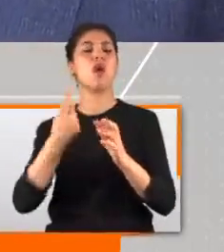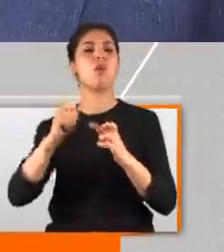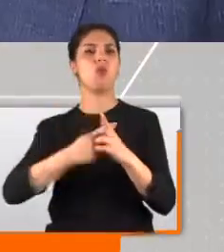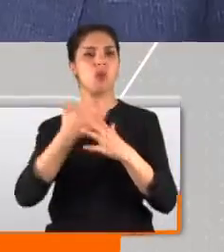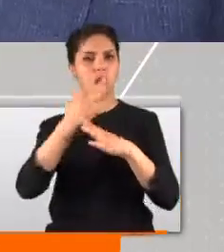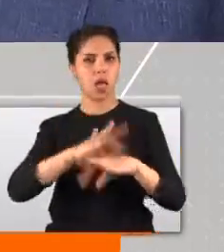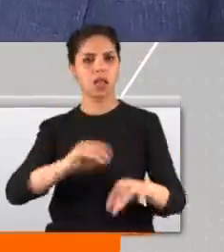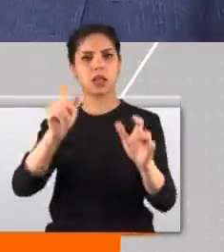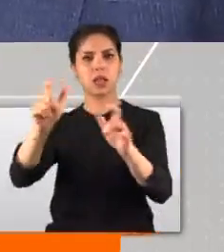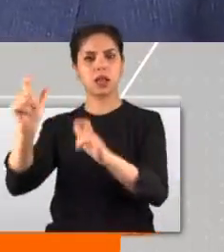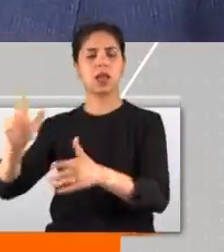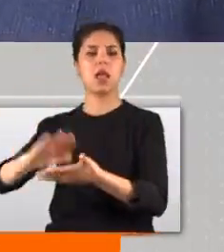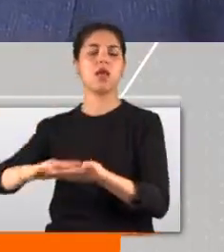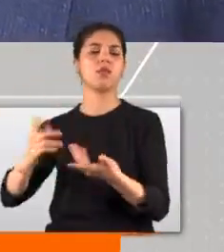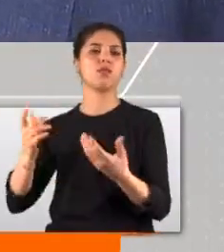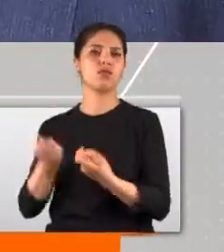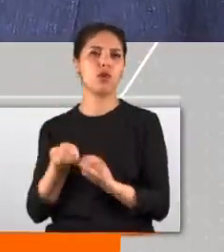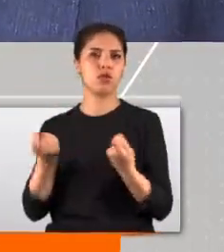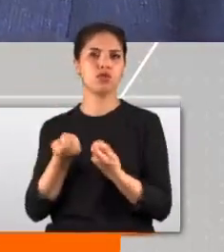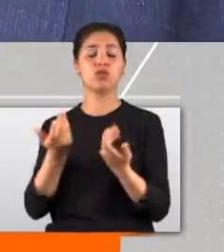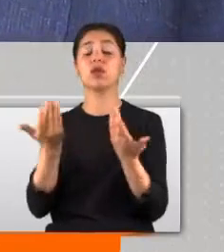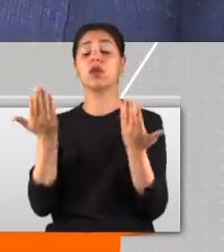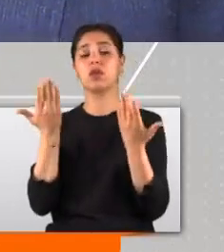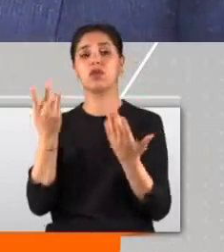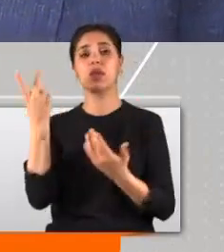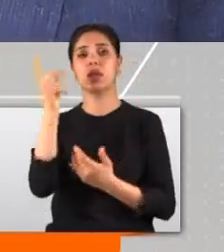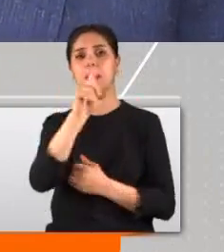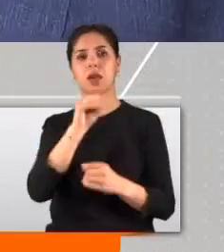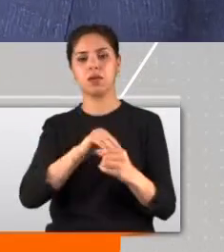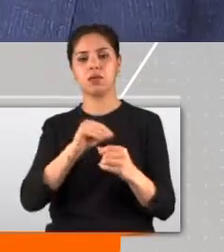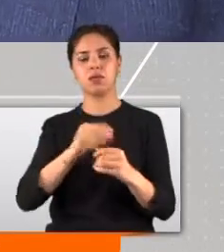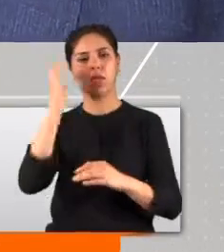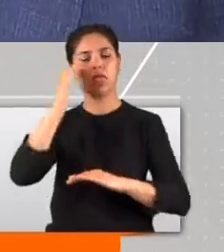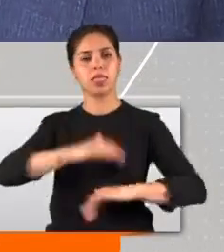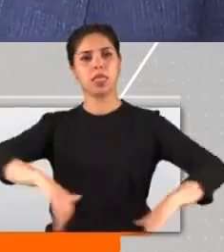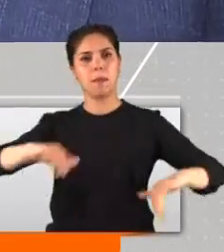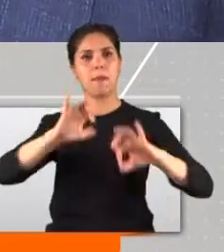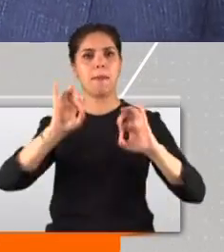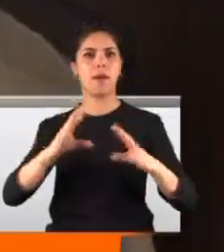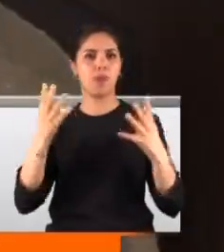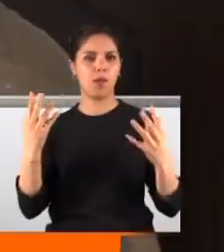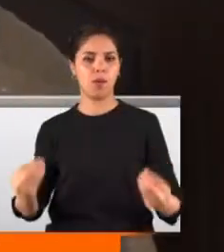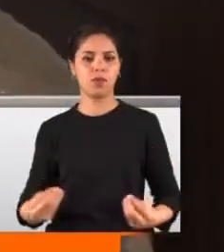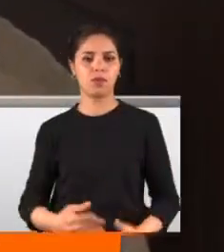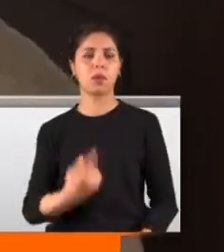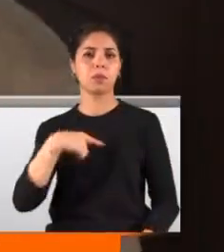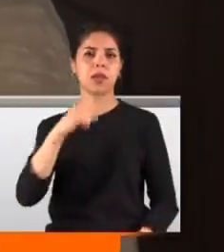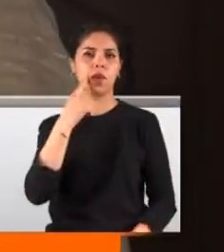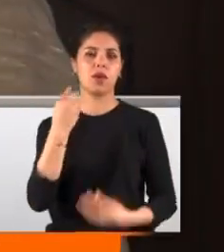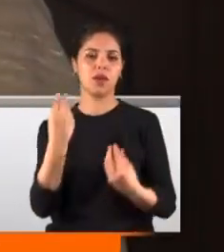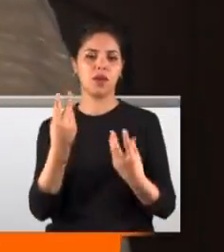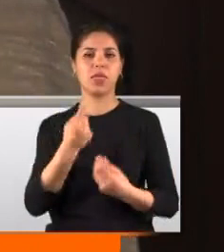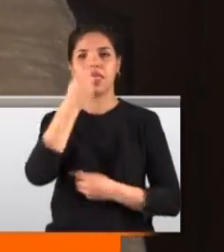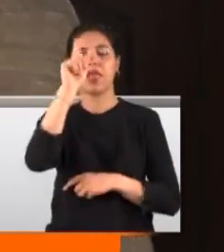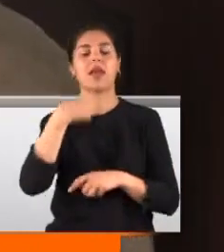hazırlanmış yerlerde de arkadaşlarımız çalışıyor. İnşallah 2-3 ay içerisinde orada da temellerini atmaya başlayacağız. Bizce iyi olur tabii. Tek